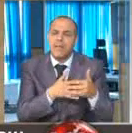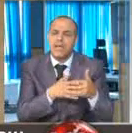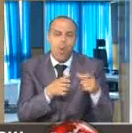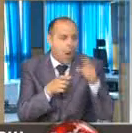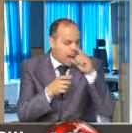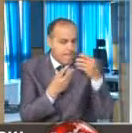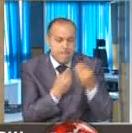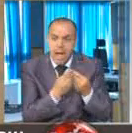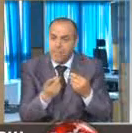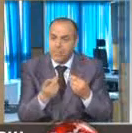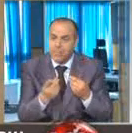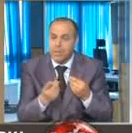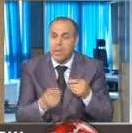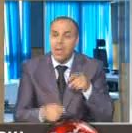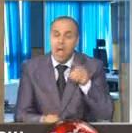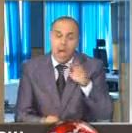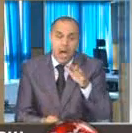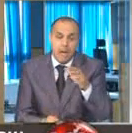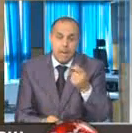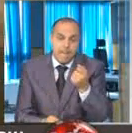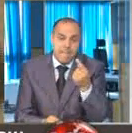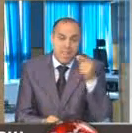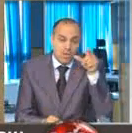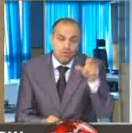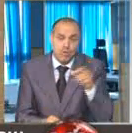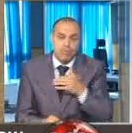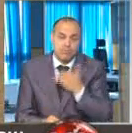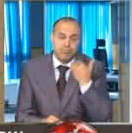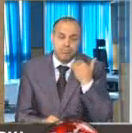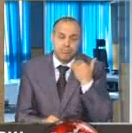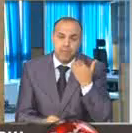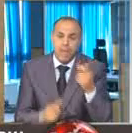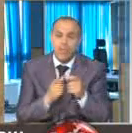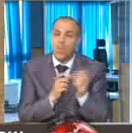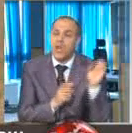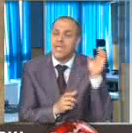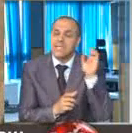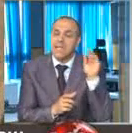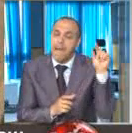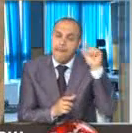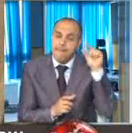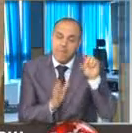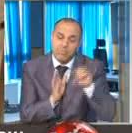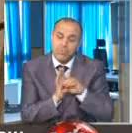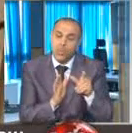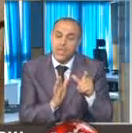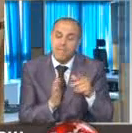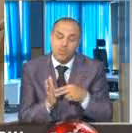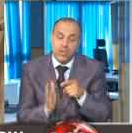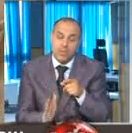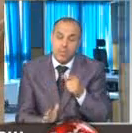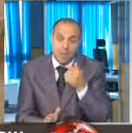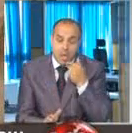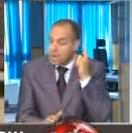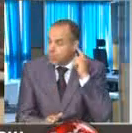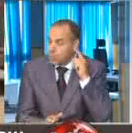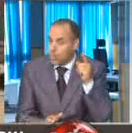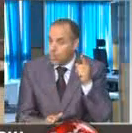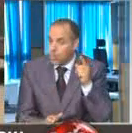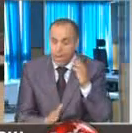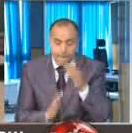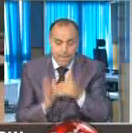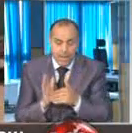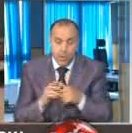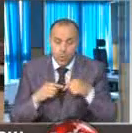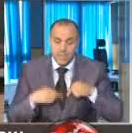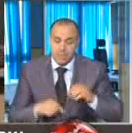المتحدة قضى ما لا يقل عن 100 شخص من عناصر ما يعرف بتنظيم الدولة الإسلامية بسوريا، خبر ورد في بيان